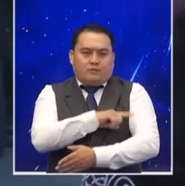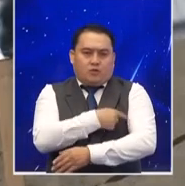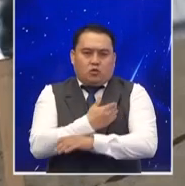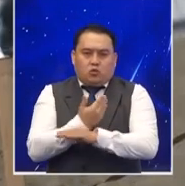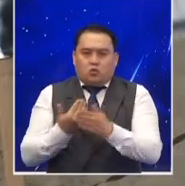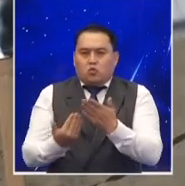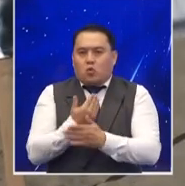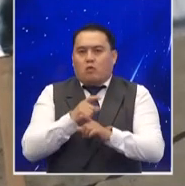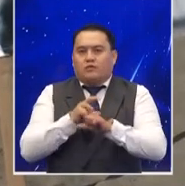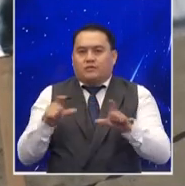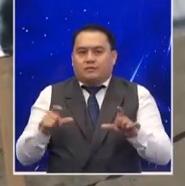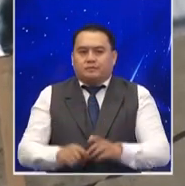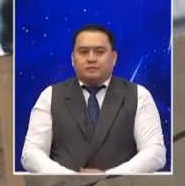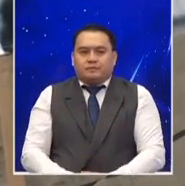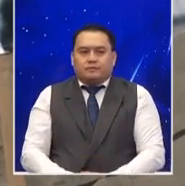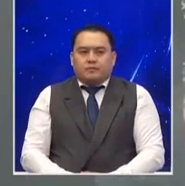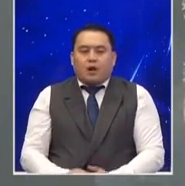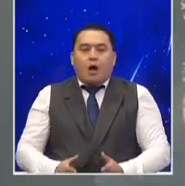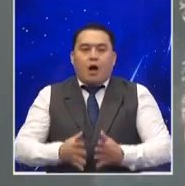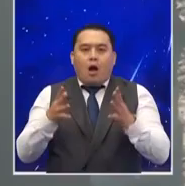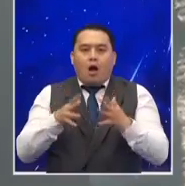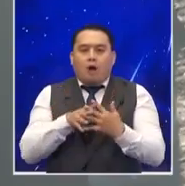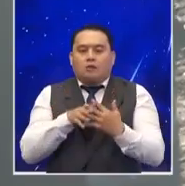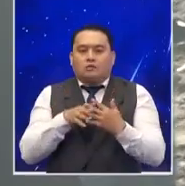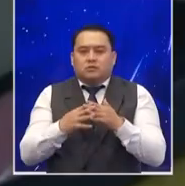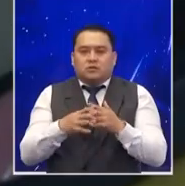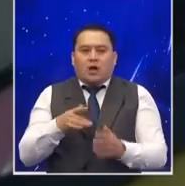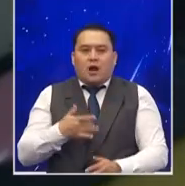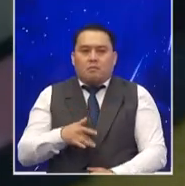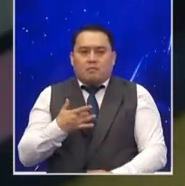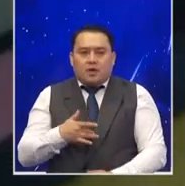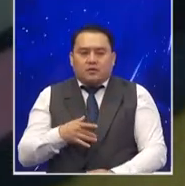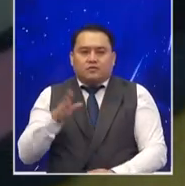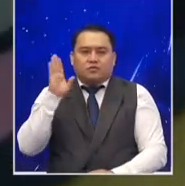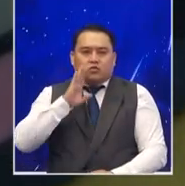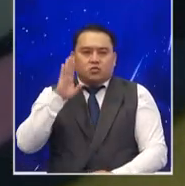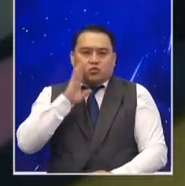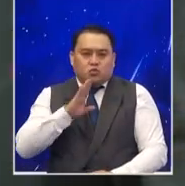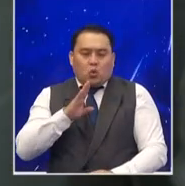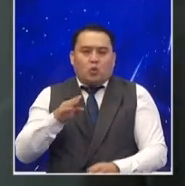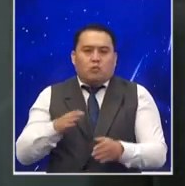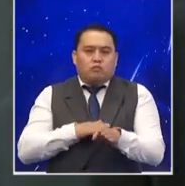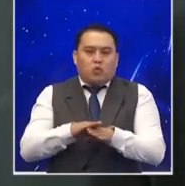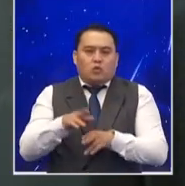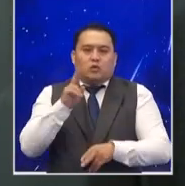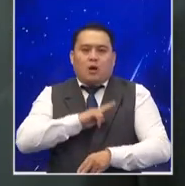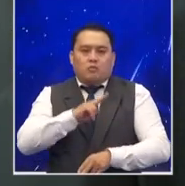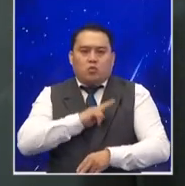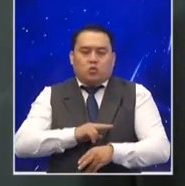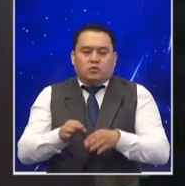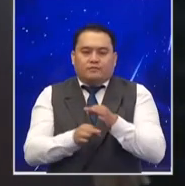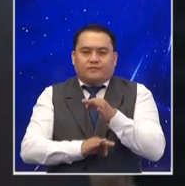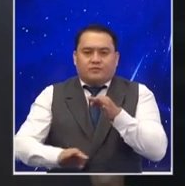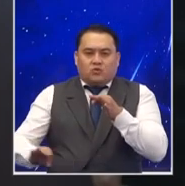амбулатория. Огромную радость в этот день испытывают жители села Кызылшекара и Жамбыл. В этих населенных пунктах завершена полномасштабная работа по